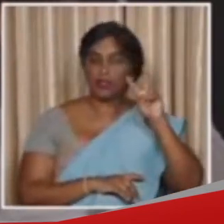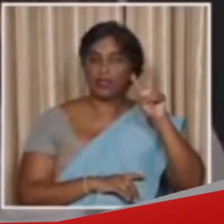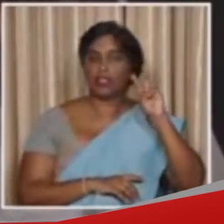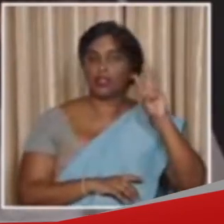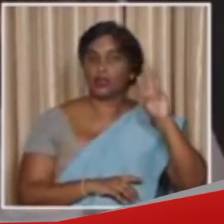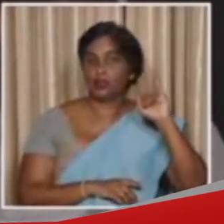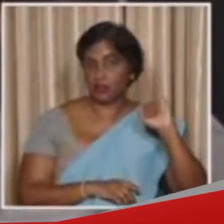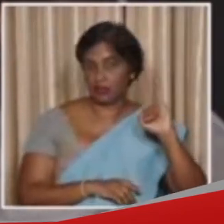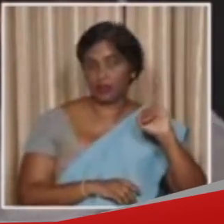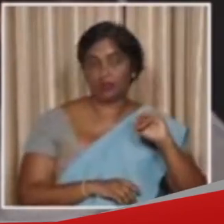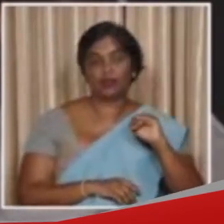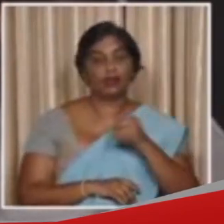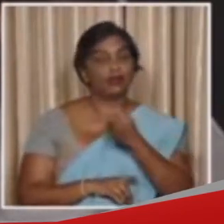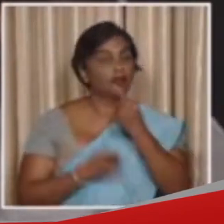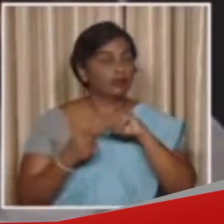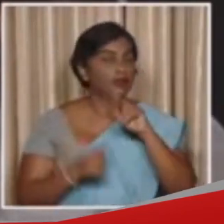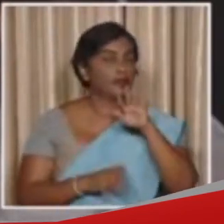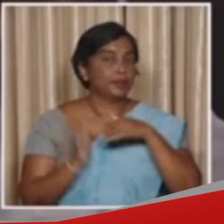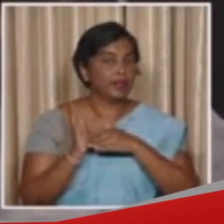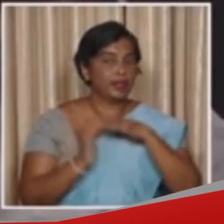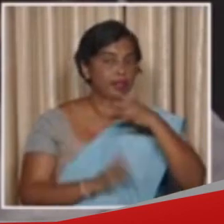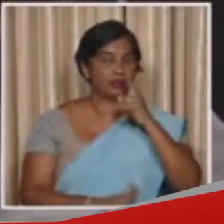752.26 expenditure මිලියන